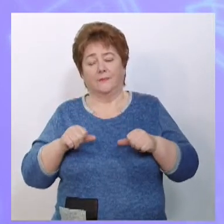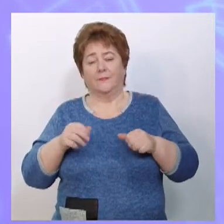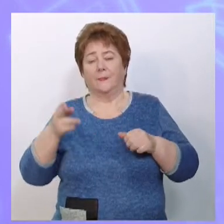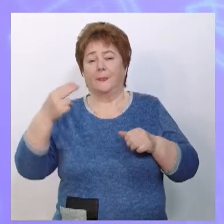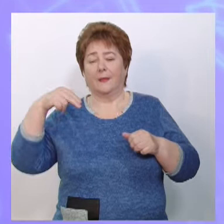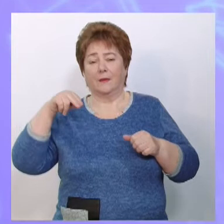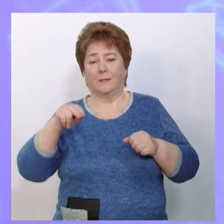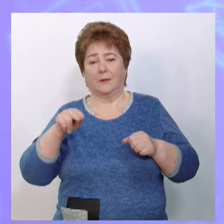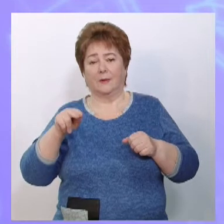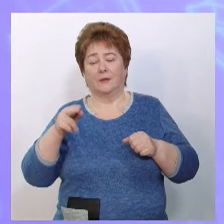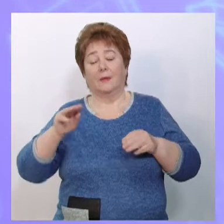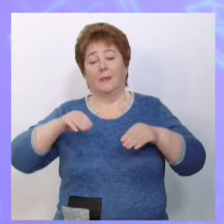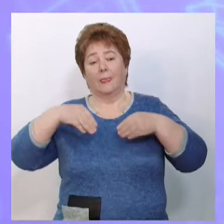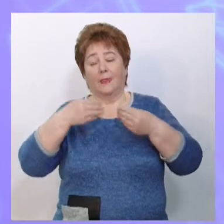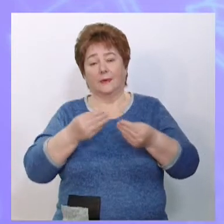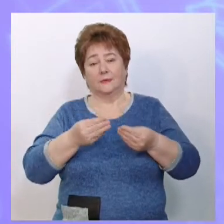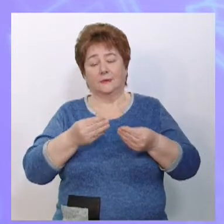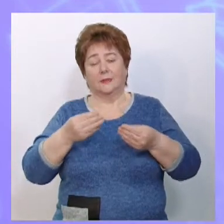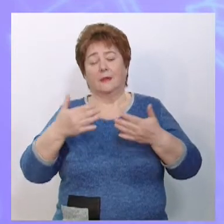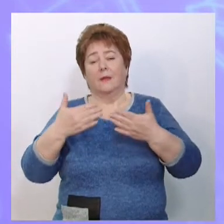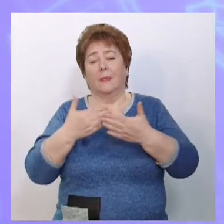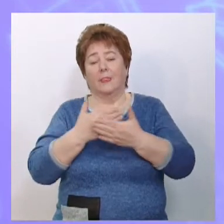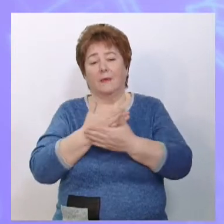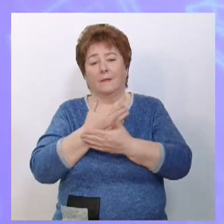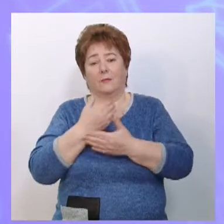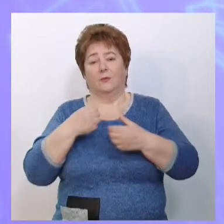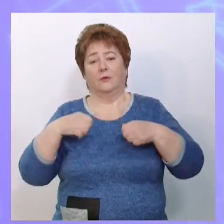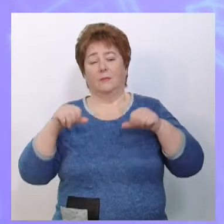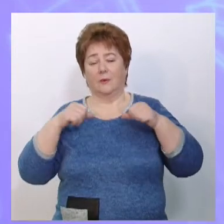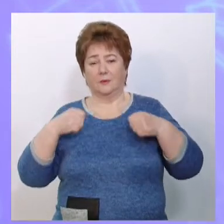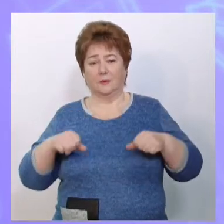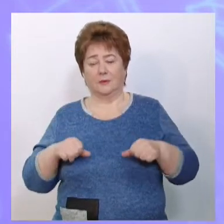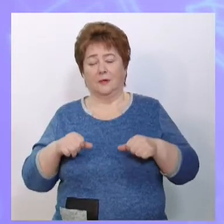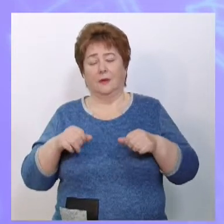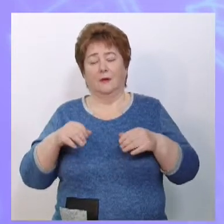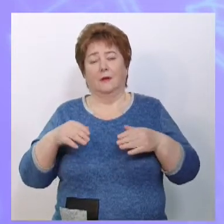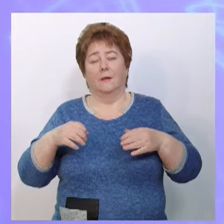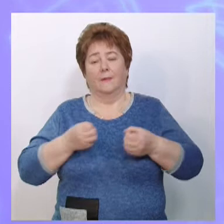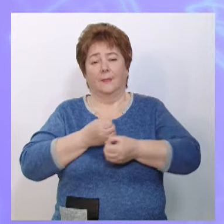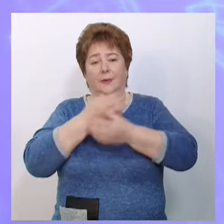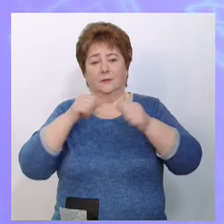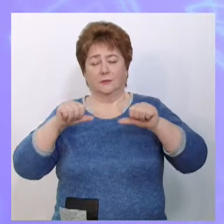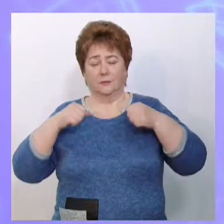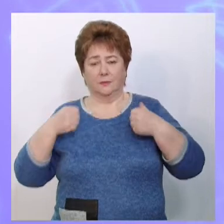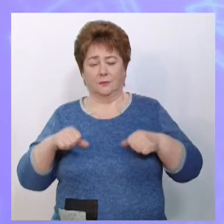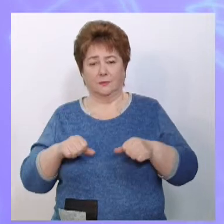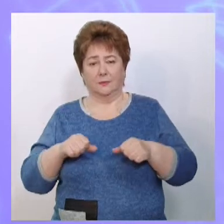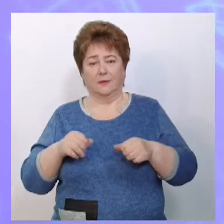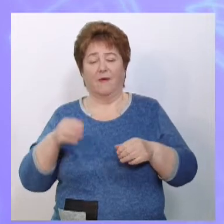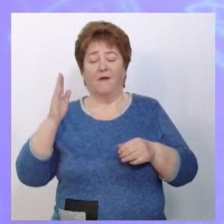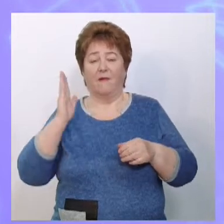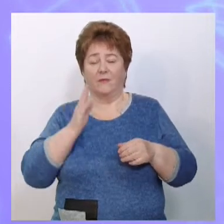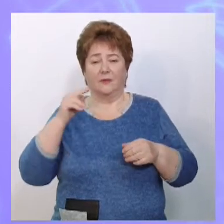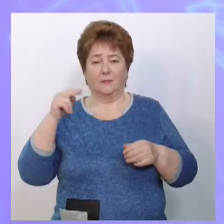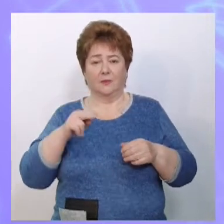Дательный падеж. Дать новогодним костюмам, праздничным костюмам.